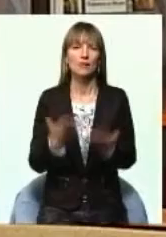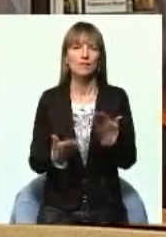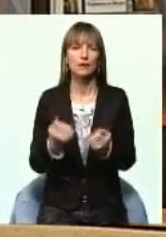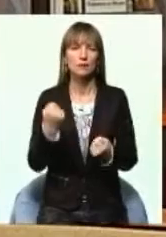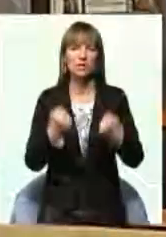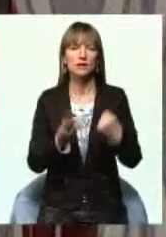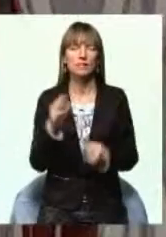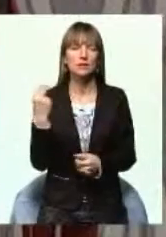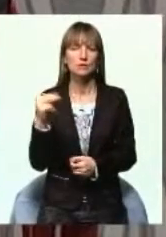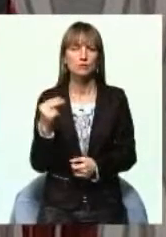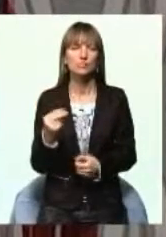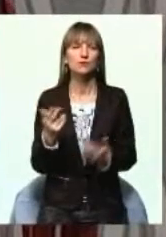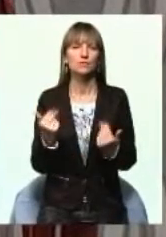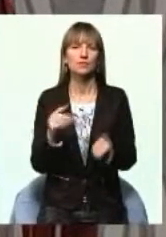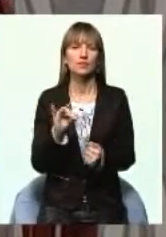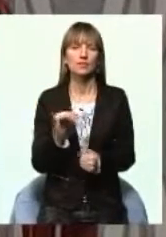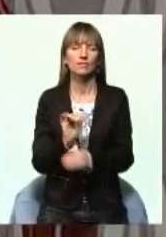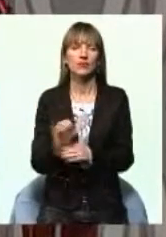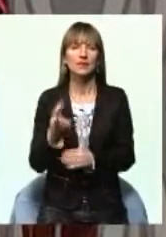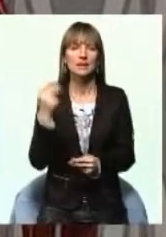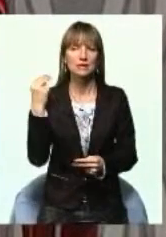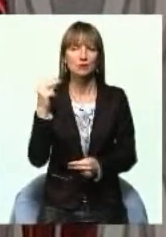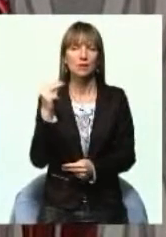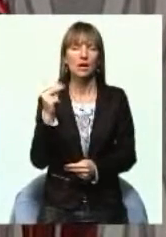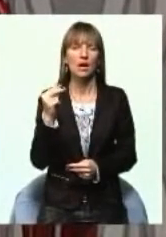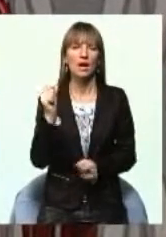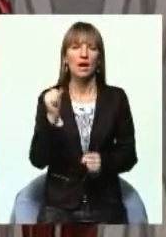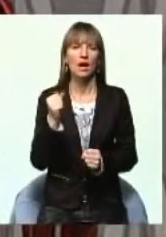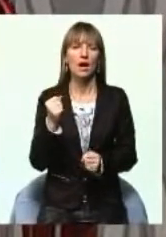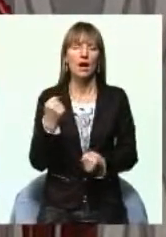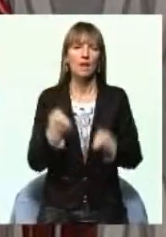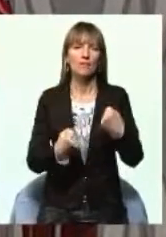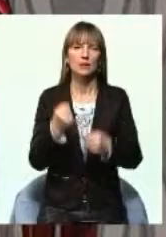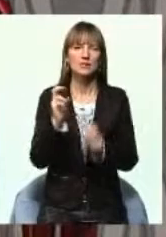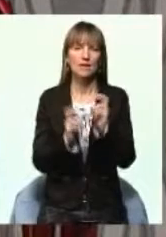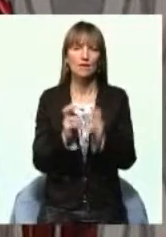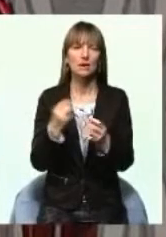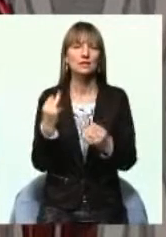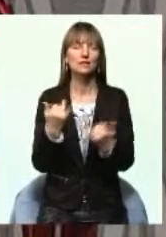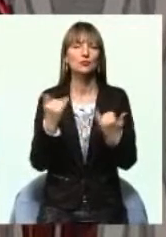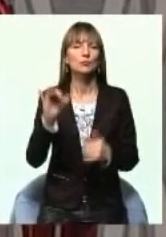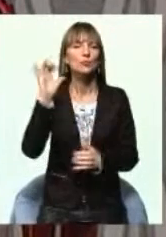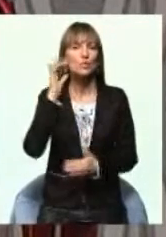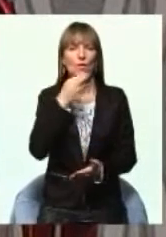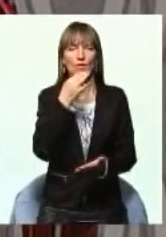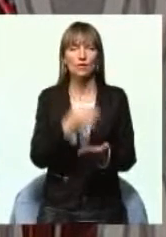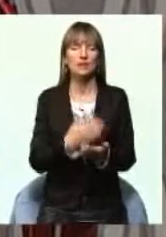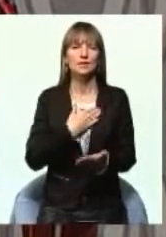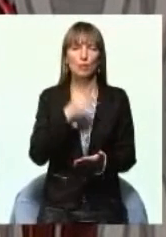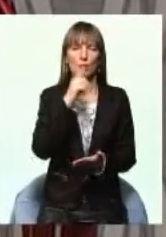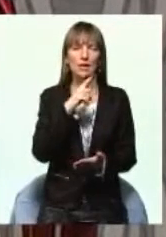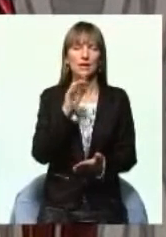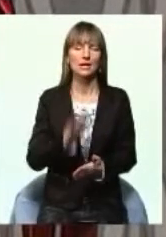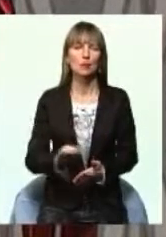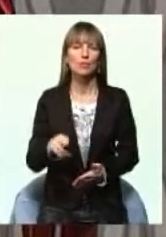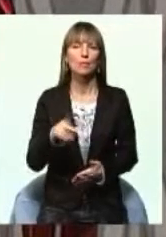в Запоріжжі. Так, і виготовлялась вона на Запорізькому автомобільному заводі. І дуже цікаво зараз і послухати відповіді наших маленьких